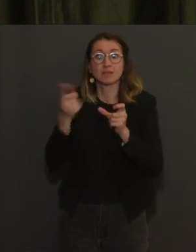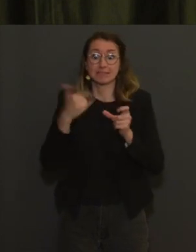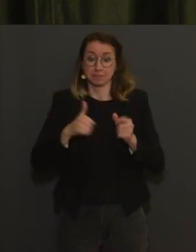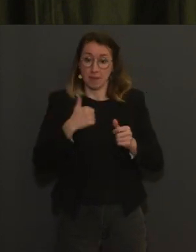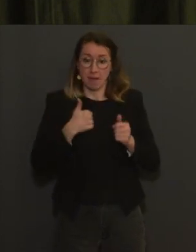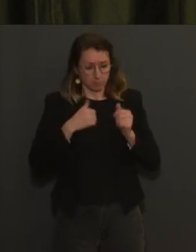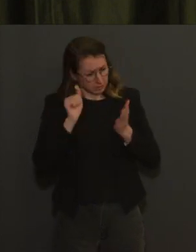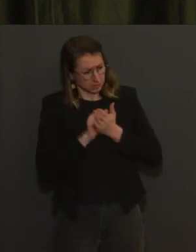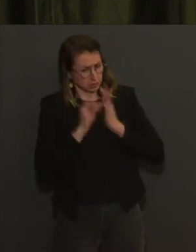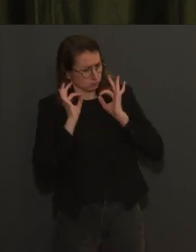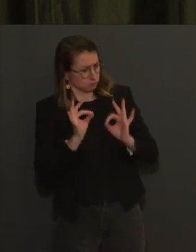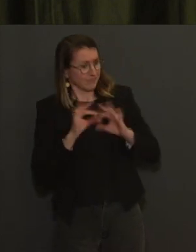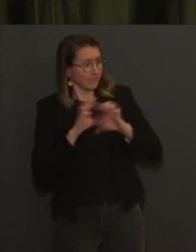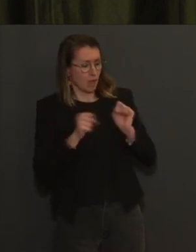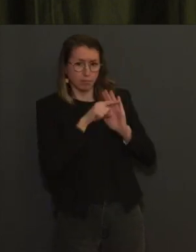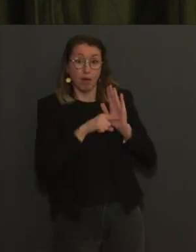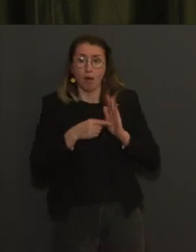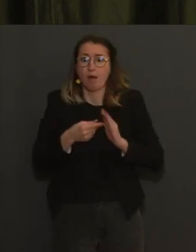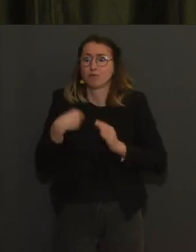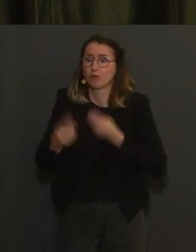pour nombre de leurs semblables. »